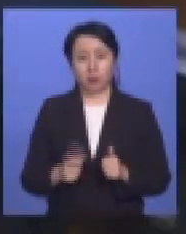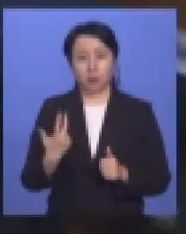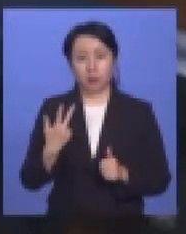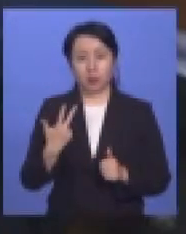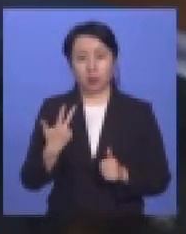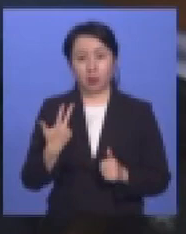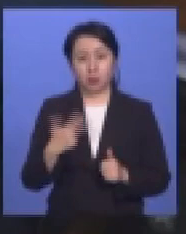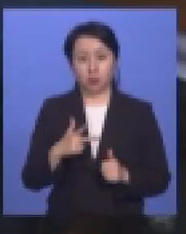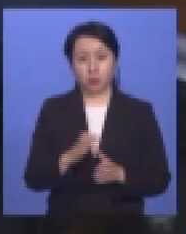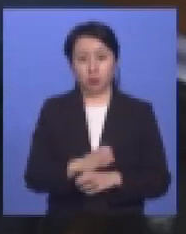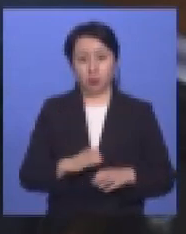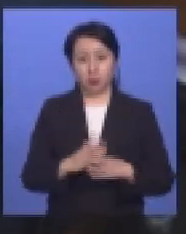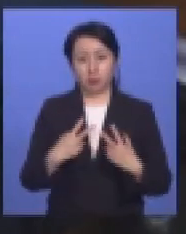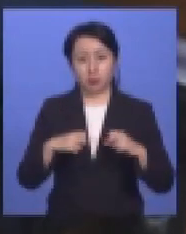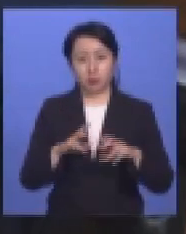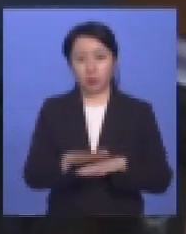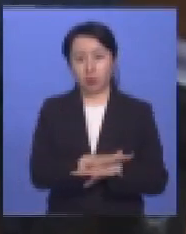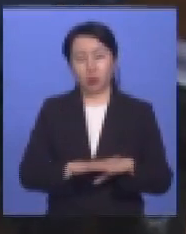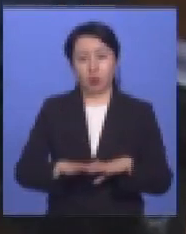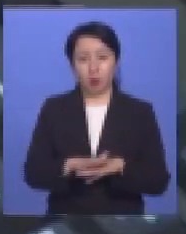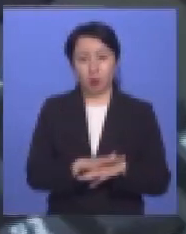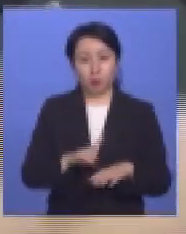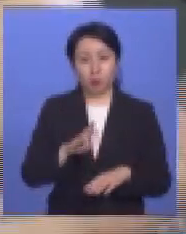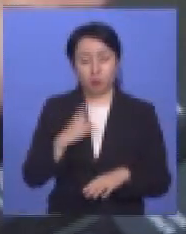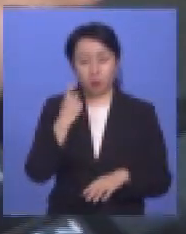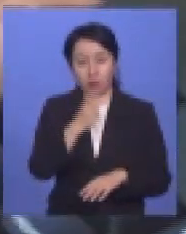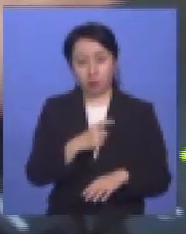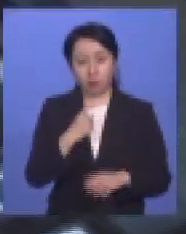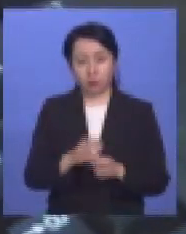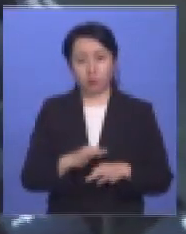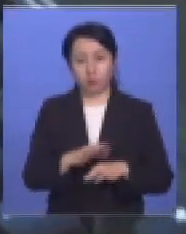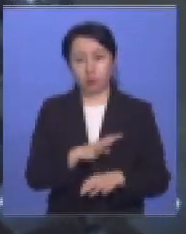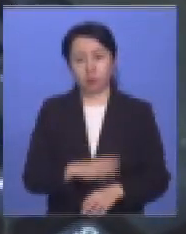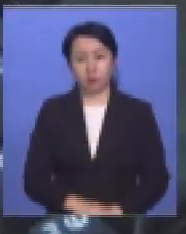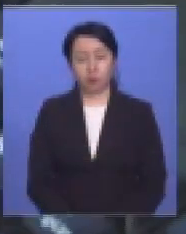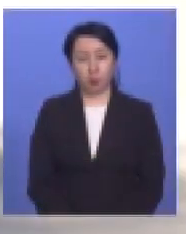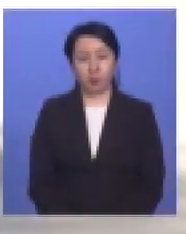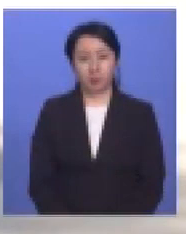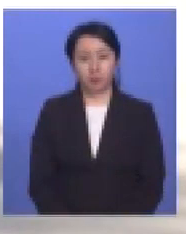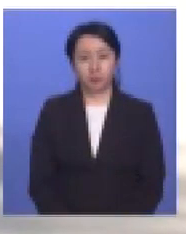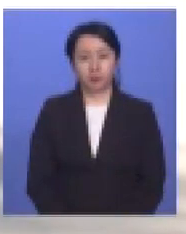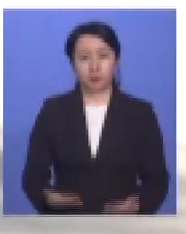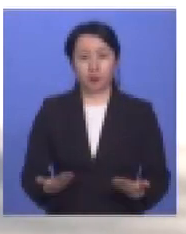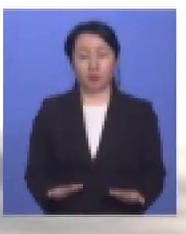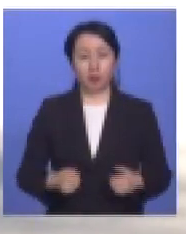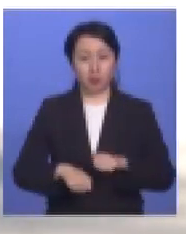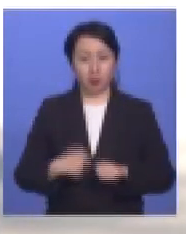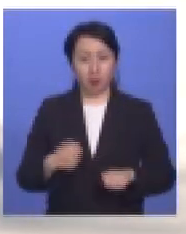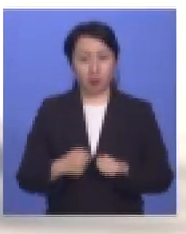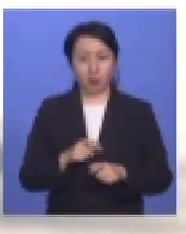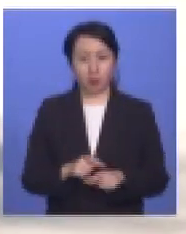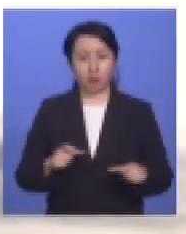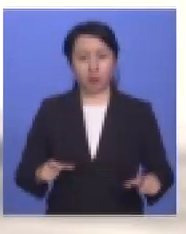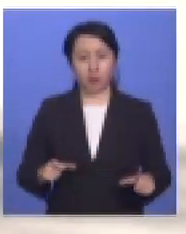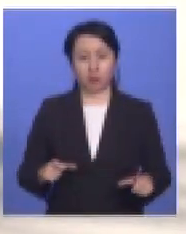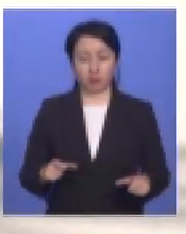30 тәулікке әкімшілік қамаққа алу жазасы тағайындалып, қоғамдық орындарда масаң күйде жүрген үшін айыппұл салынды. Біріншіден тұрмыстық құқық